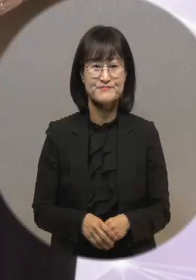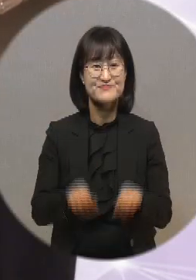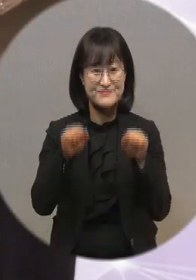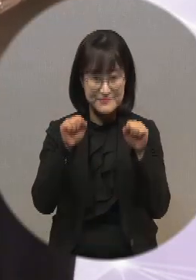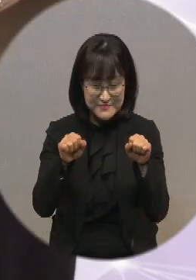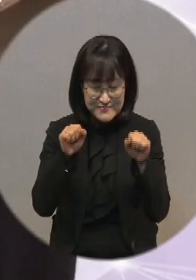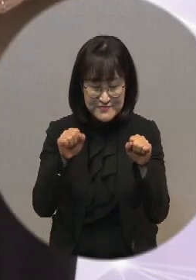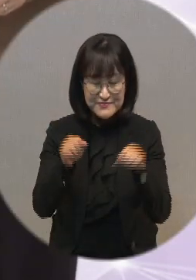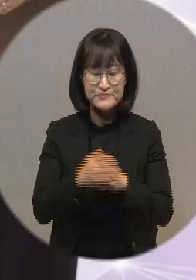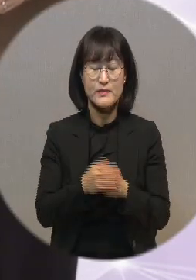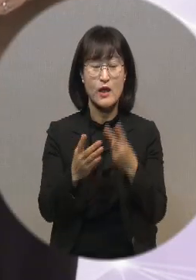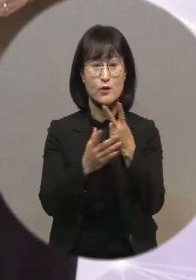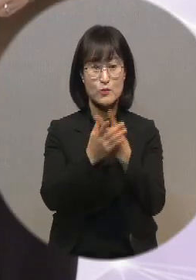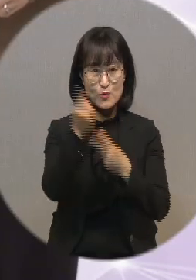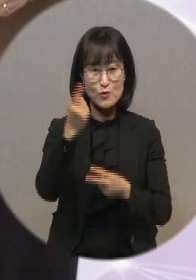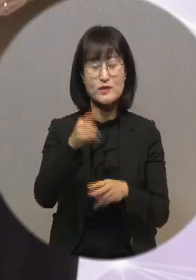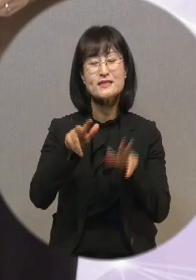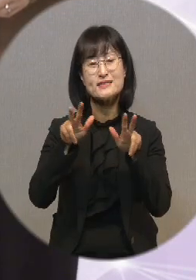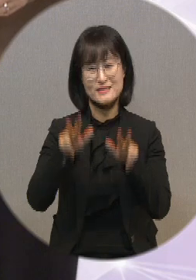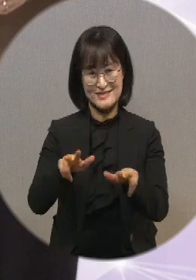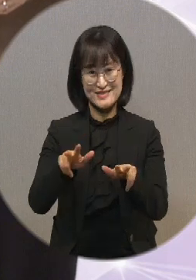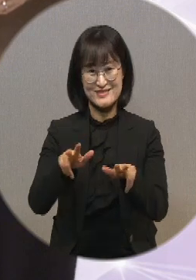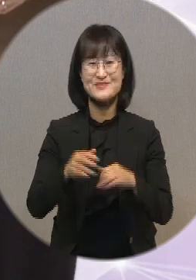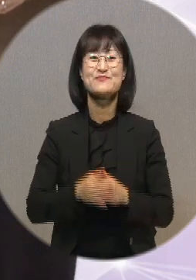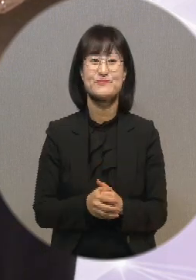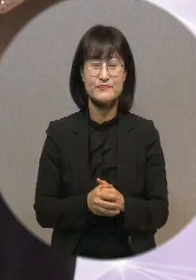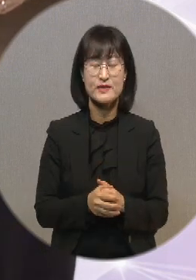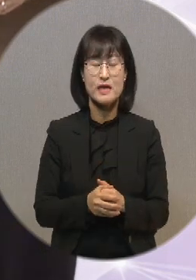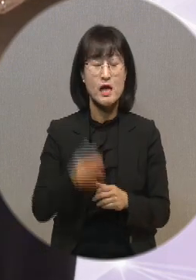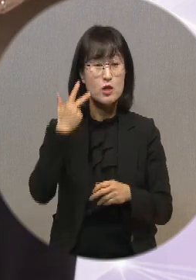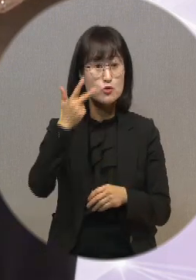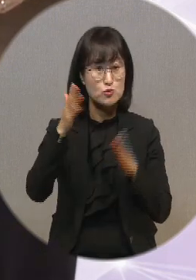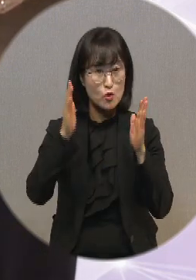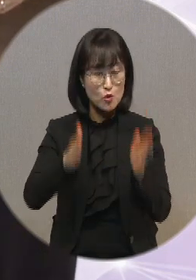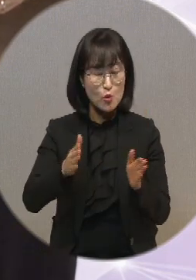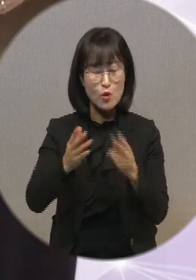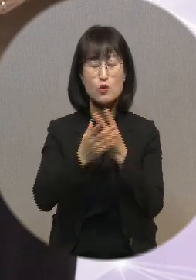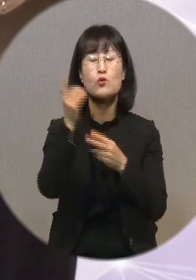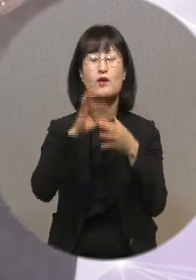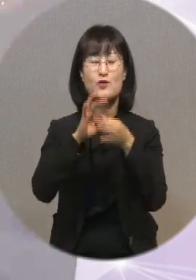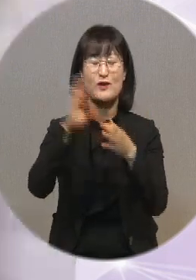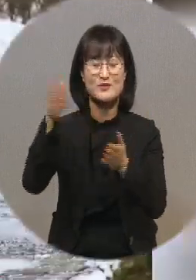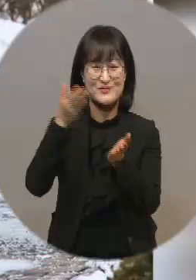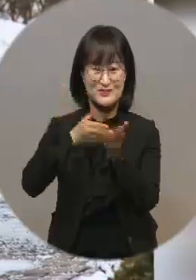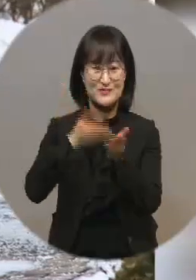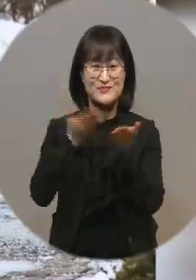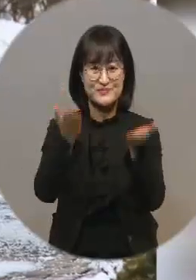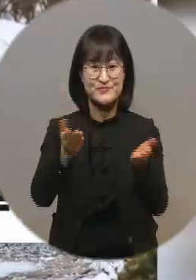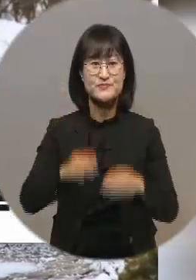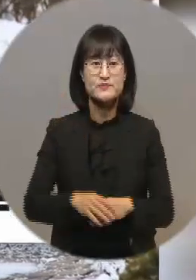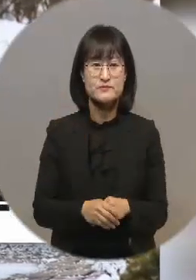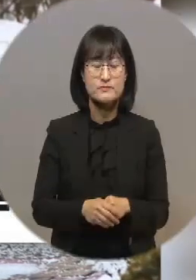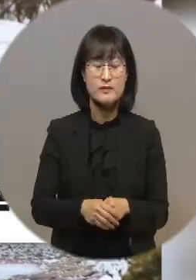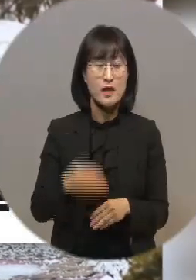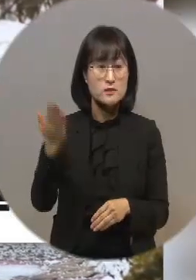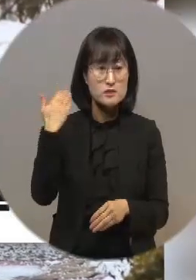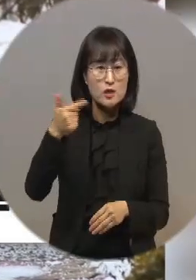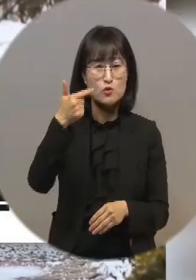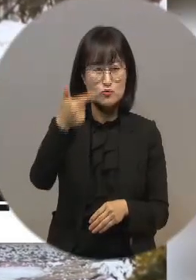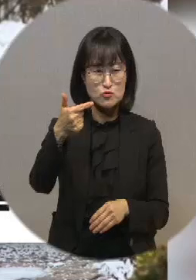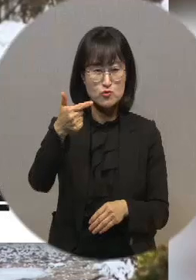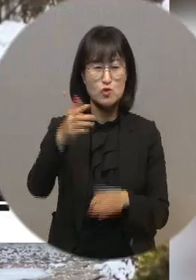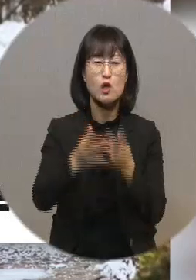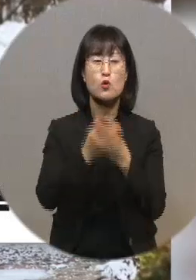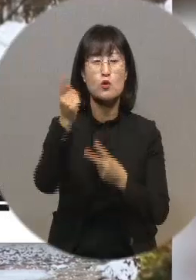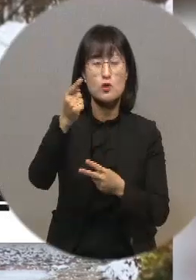안녕하십니까. 통일나우의 이영아입니다. 한 주간의 통일 소식 브리핑에서 전해드립니다. 지난 6일 김수경